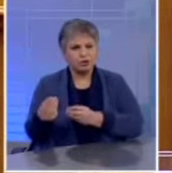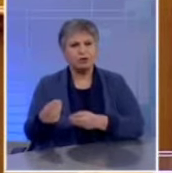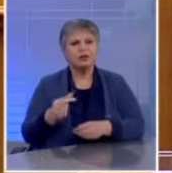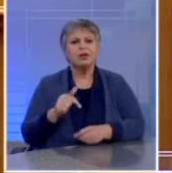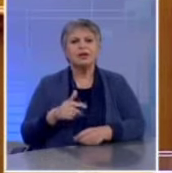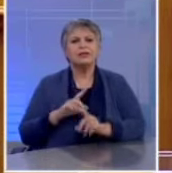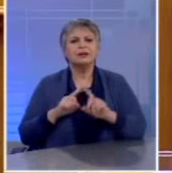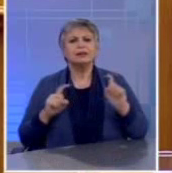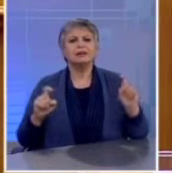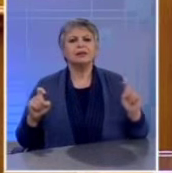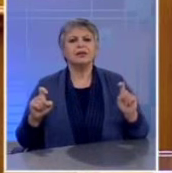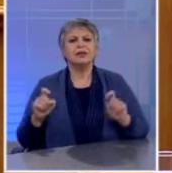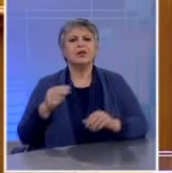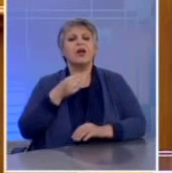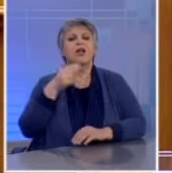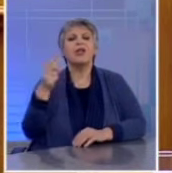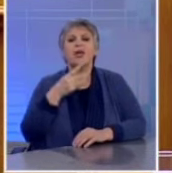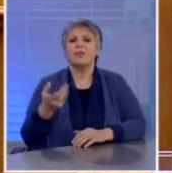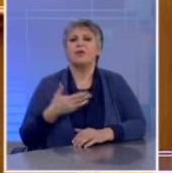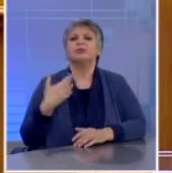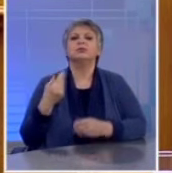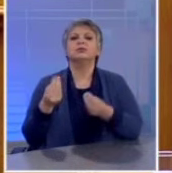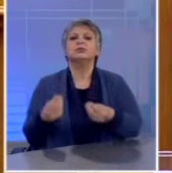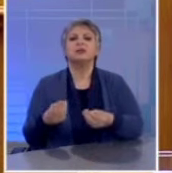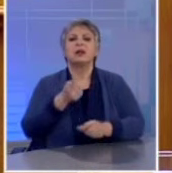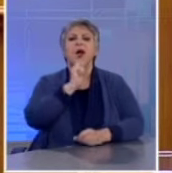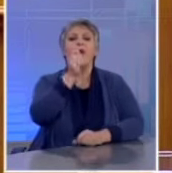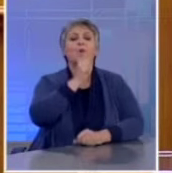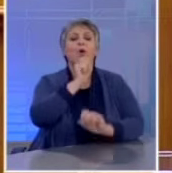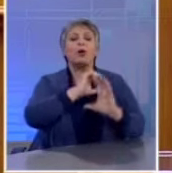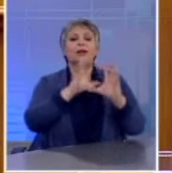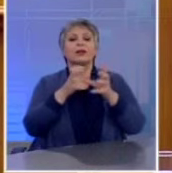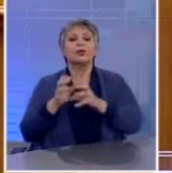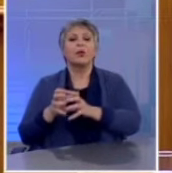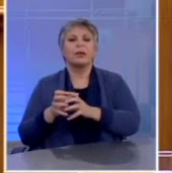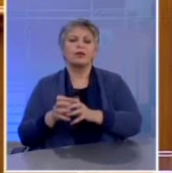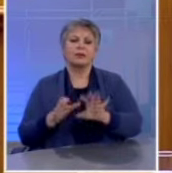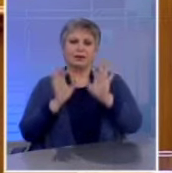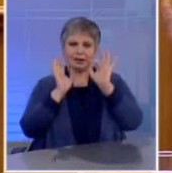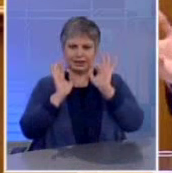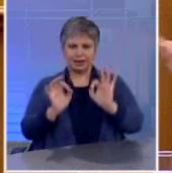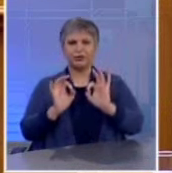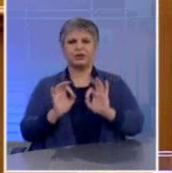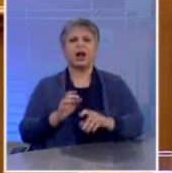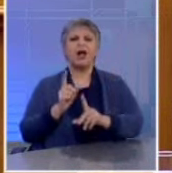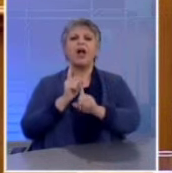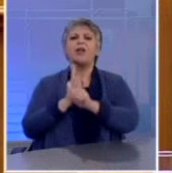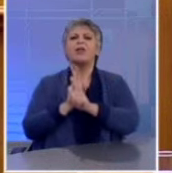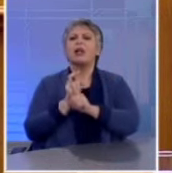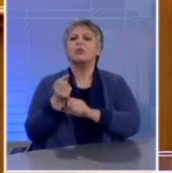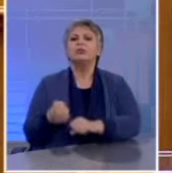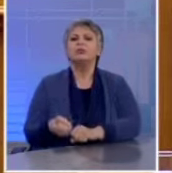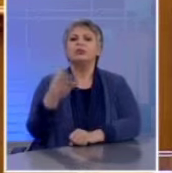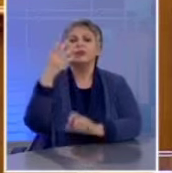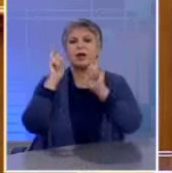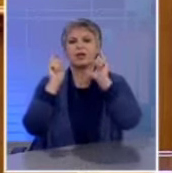Πρόκειται για την υπόθεση των θαλασσοδανείων στα κόμματα και ιδιαίτερα φυσικά στο κόμμα της Νέας Δημοκρατίας και του ΠΑΣΟΚ.